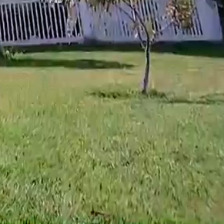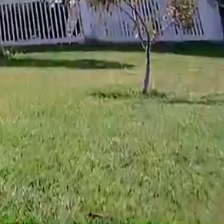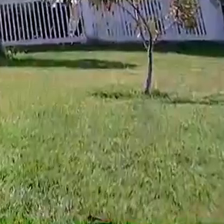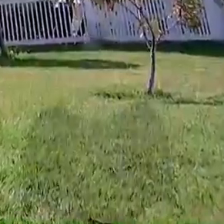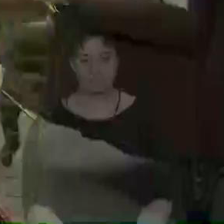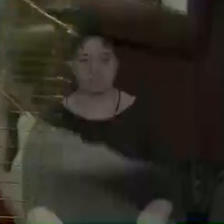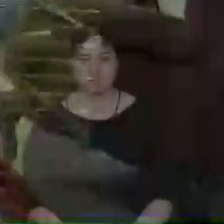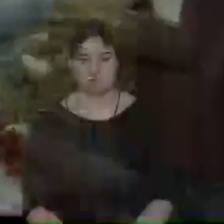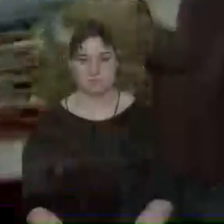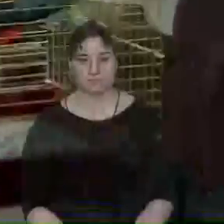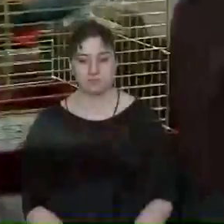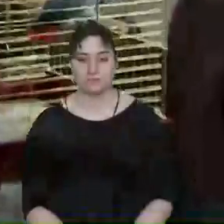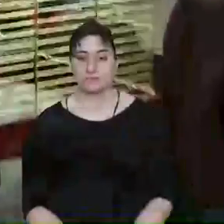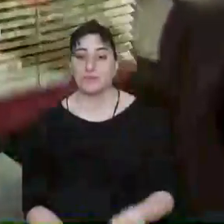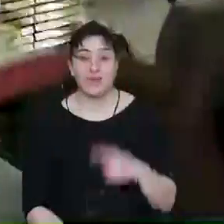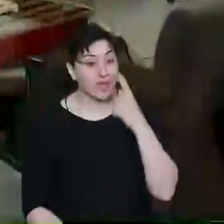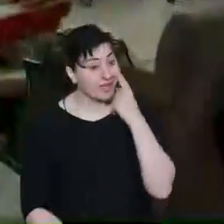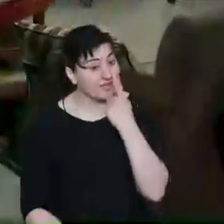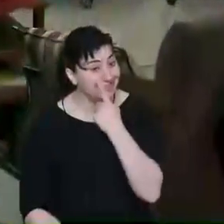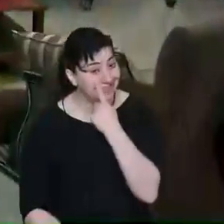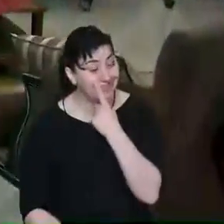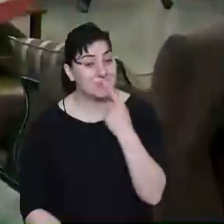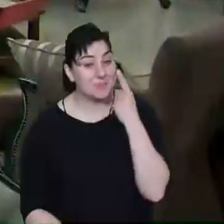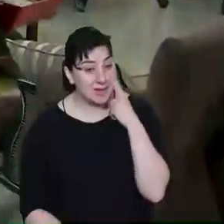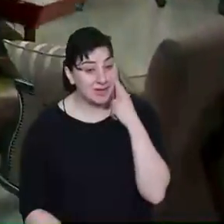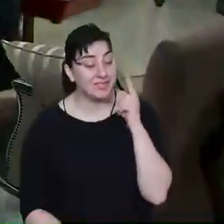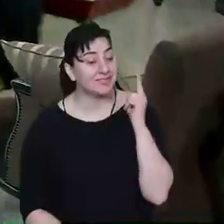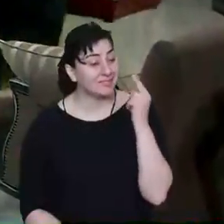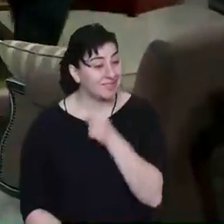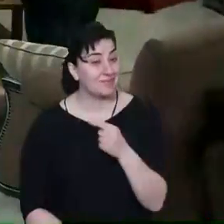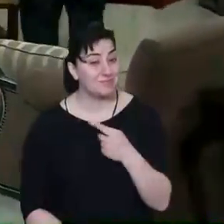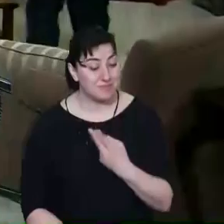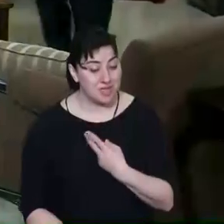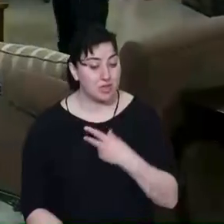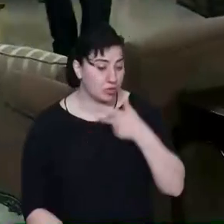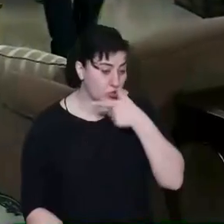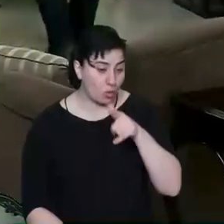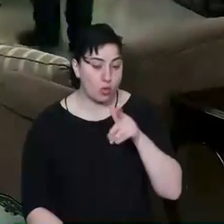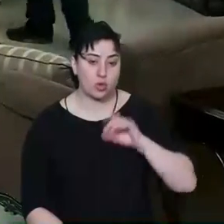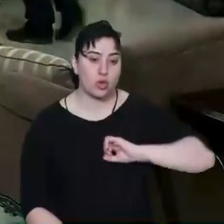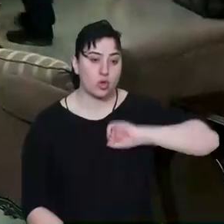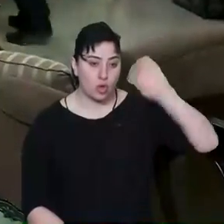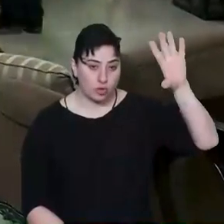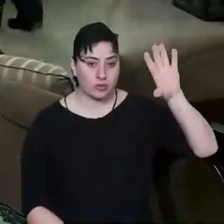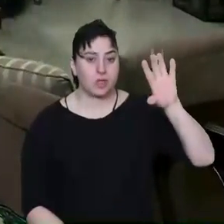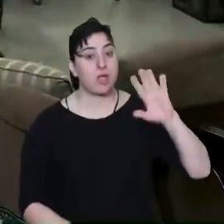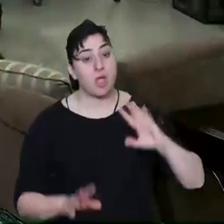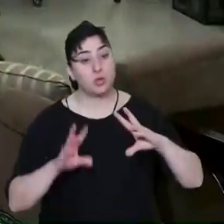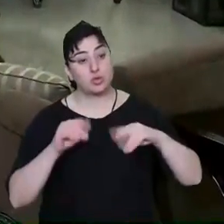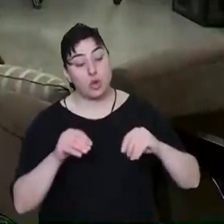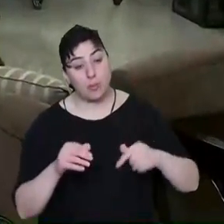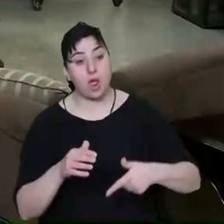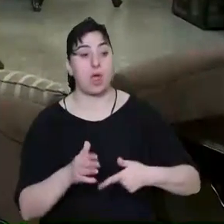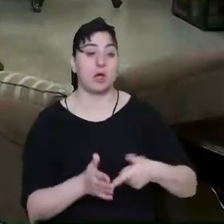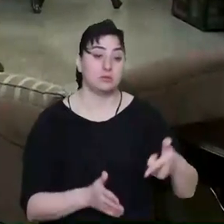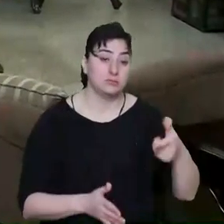elinde papağan kafesi. Enişte. Ya bak, sen beni kuyuya gönderttin öyle şeyler için. Yok arsa